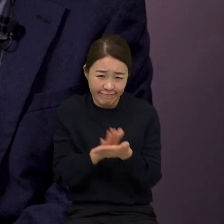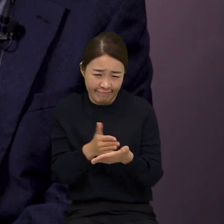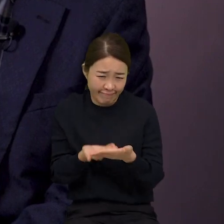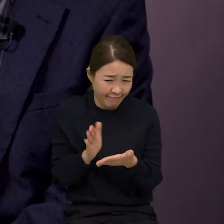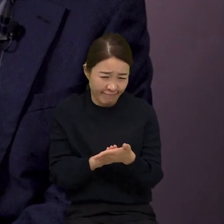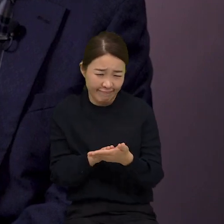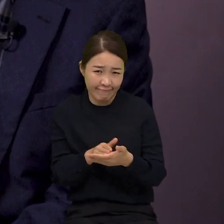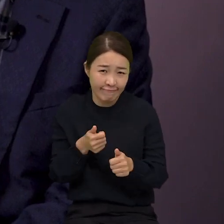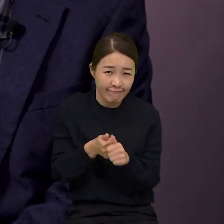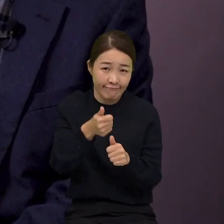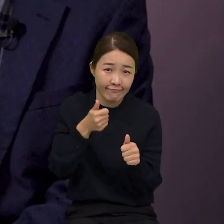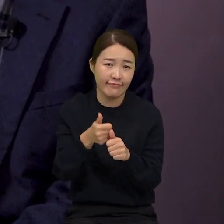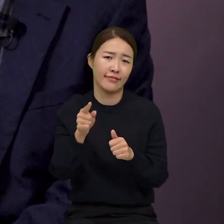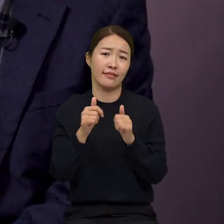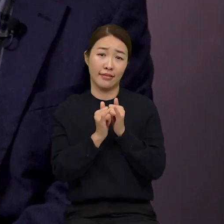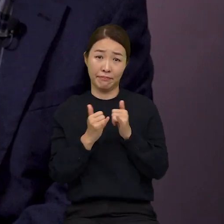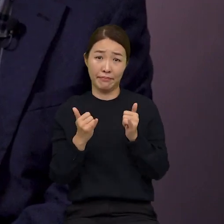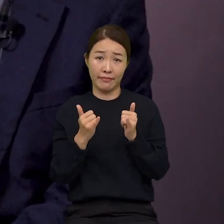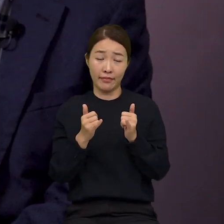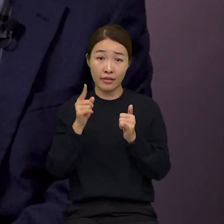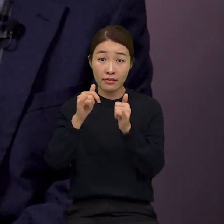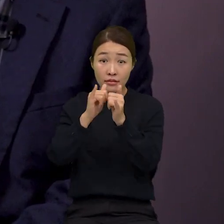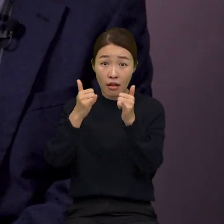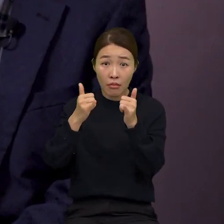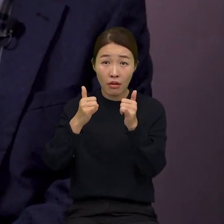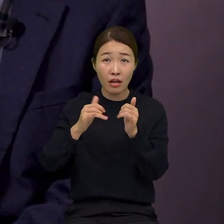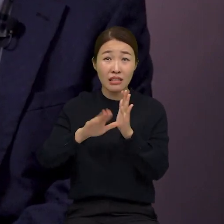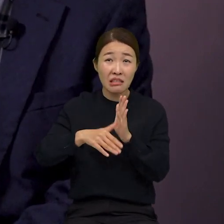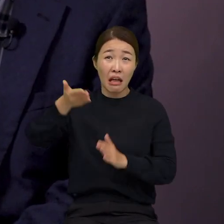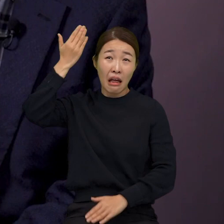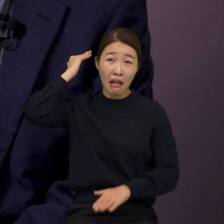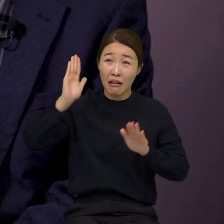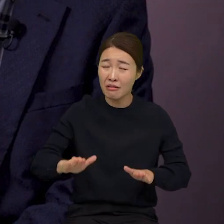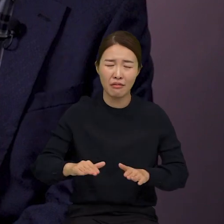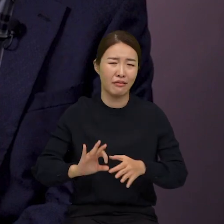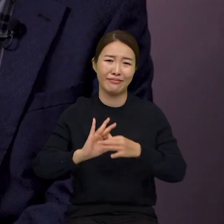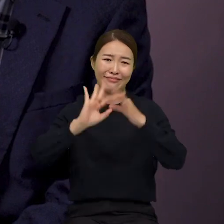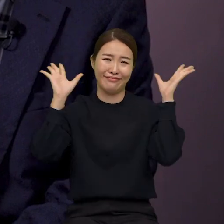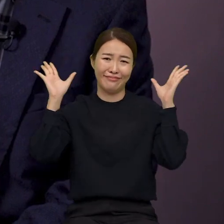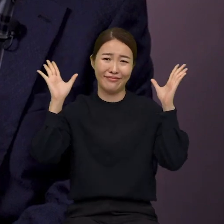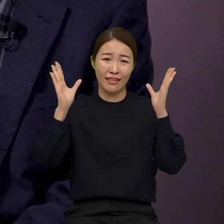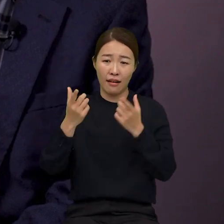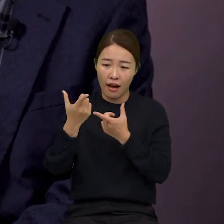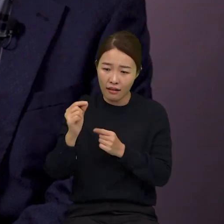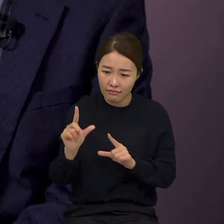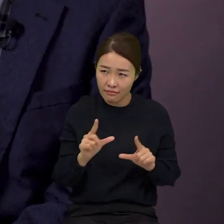개척한 분들의 삶, 그들의 이야기는 시대를